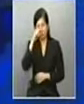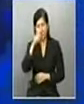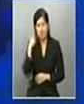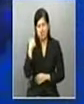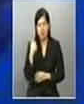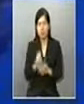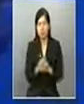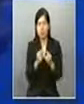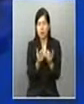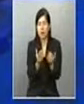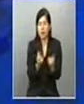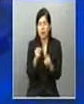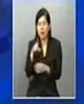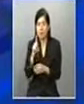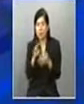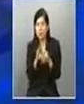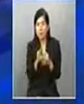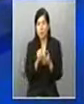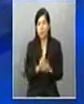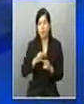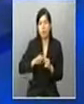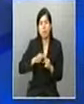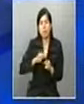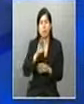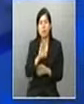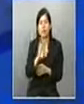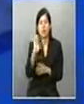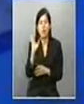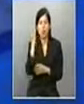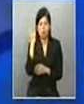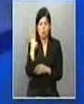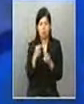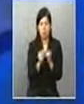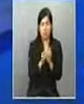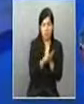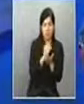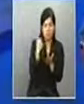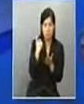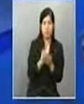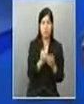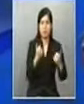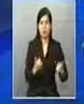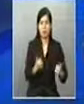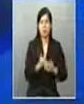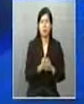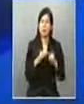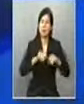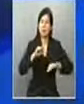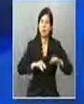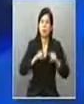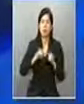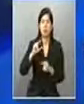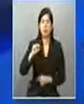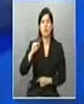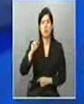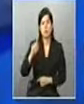สงส์จากทิศทางของราคาน้ำมันดิบในตลาดโลกที่ปรับตัวได้อย่างสดใสล่าสุดขึ้นมายืนเหนือระดับ31 เหรียญสำหรับเวสเท็กซัส